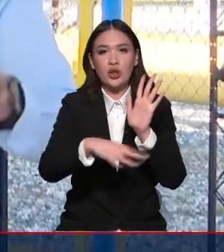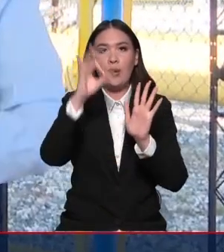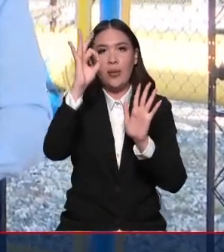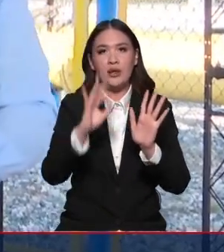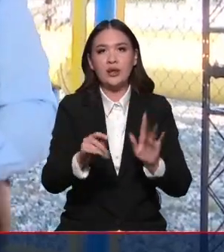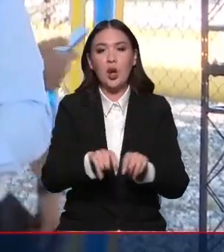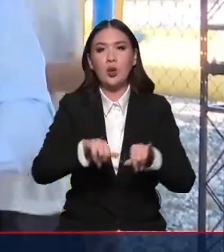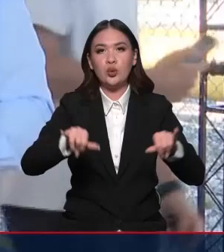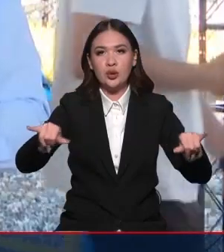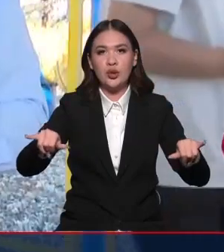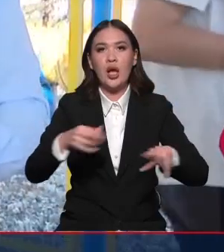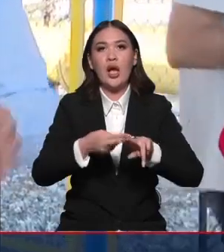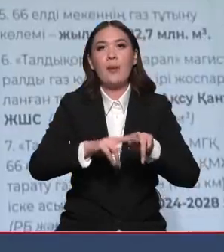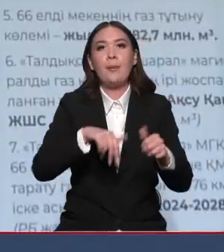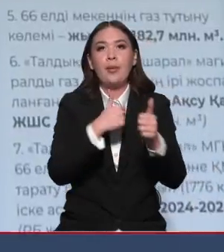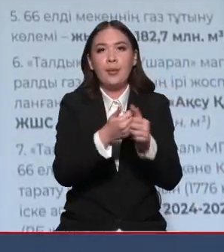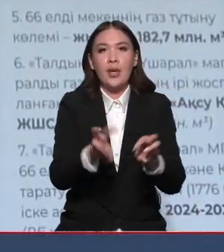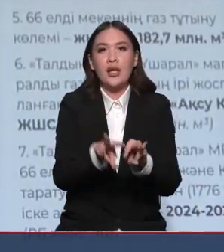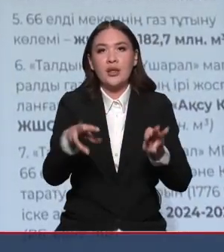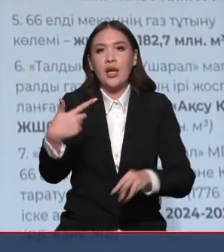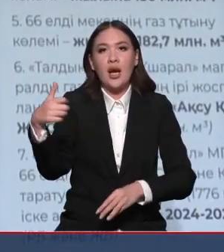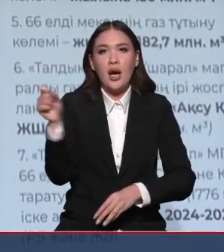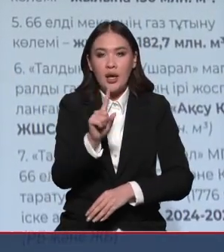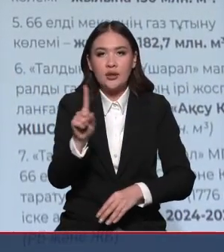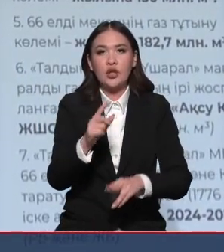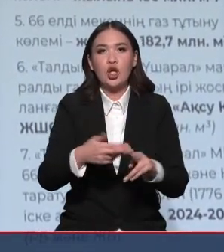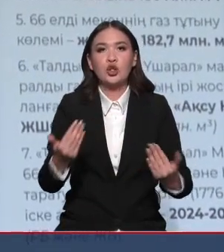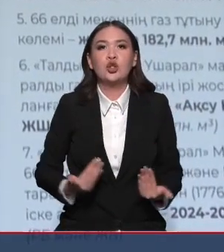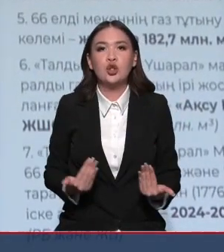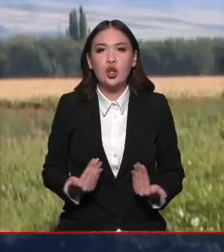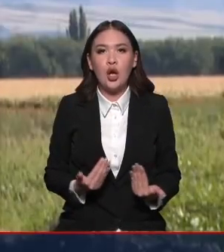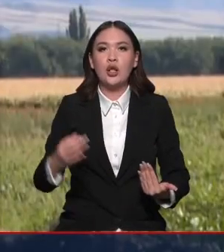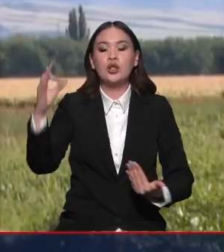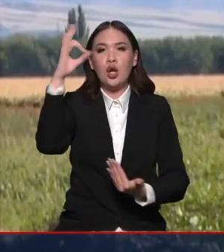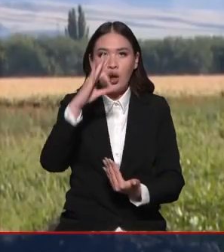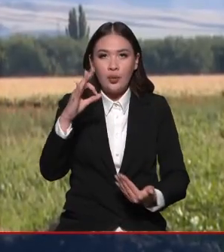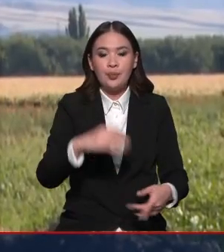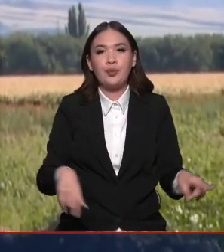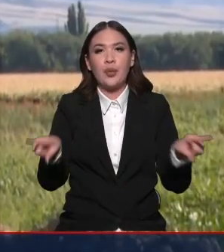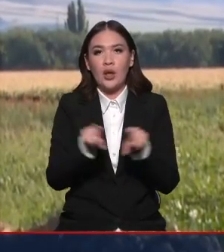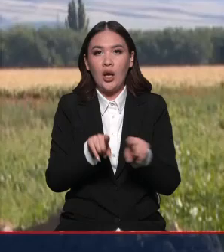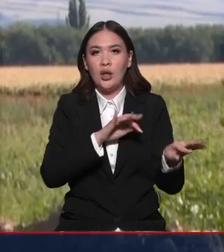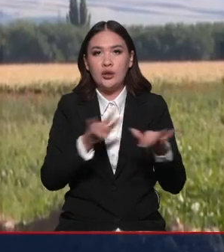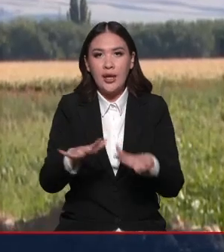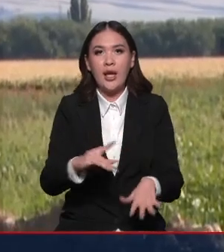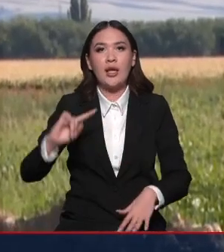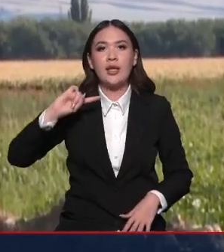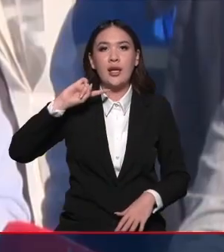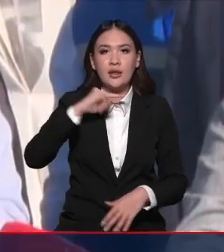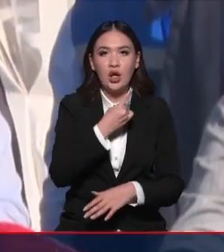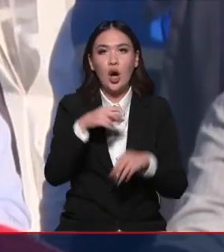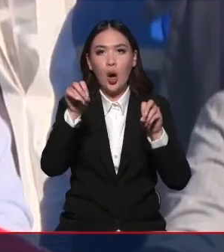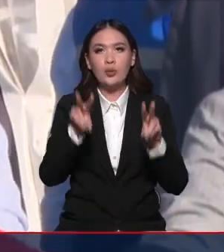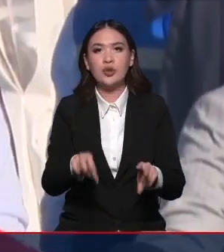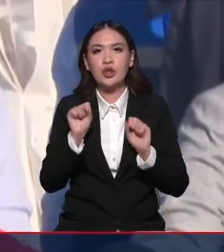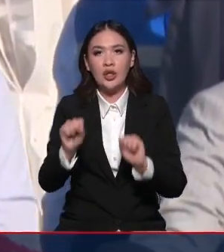өседі. Премьер-министр жаңа газ құбыры өңірдегі тұрғын үйлерді, әлеуметтік нысандар мен өнеркәсіп кәсіпорындарын